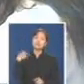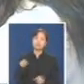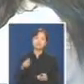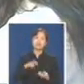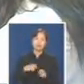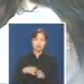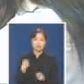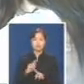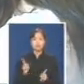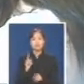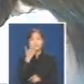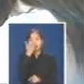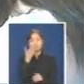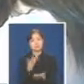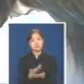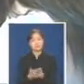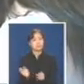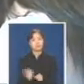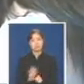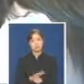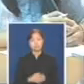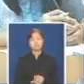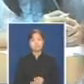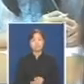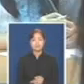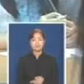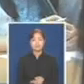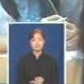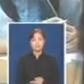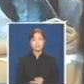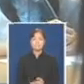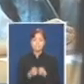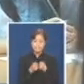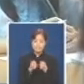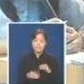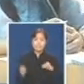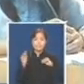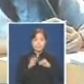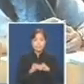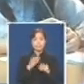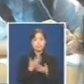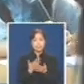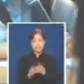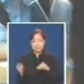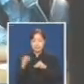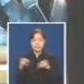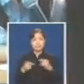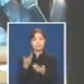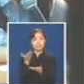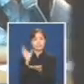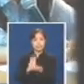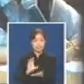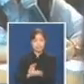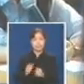ไม่พอนะคร ับ ก็จริงๆแล้วเราก็พยายามที่จะเพิ่ม เงินเข้าไปในกองทุนนั่นส่วนหนึ่งน